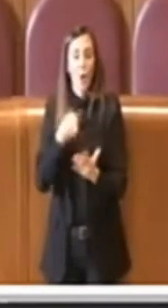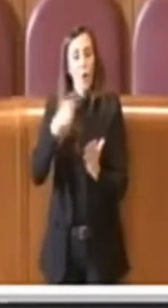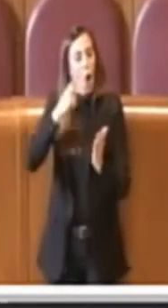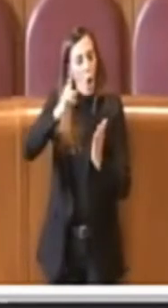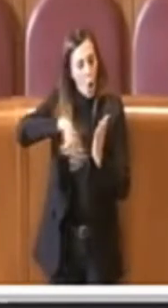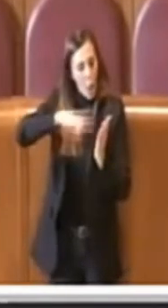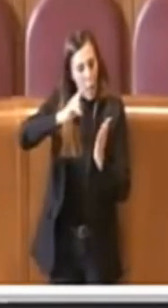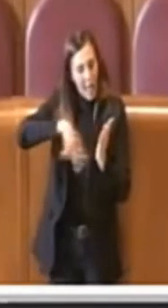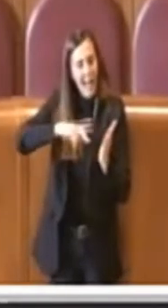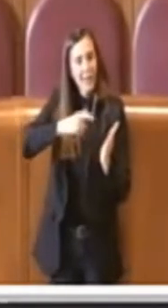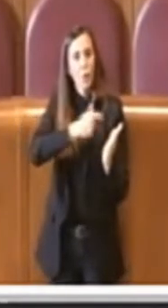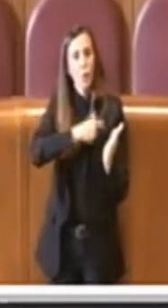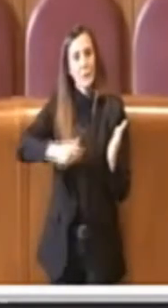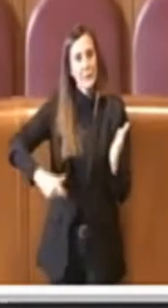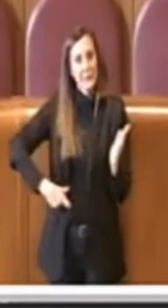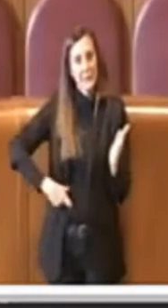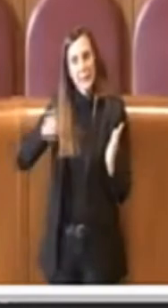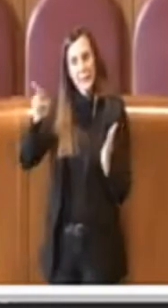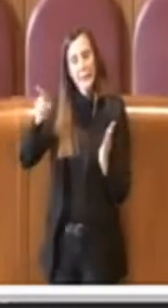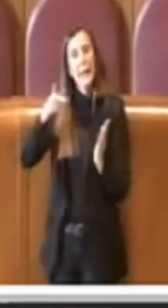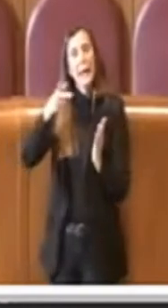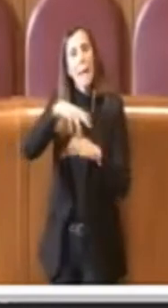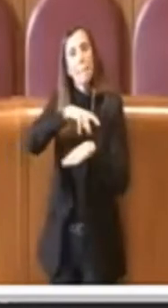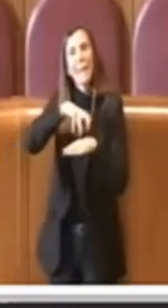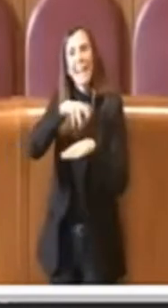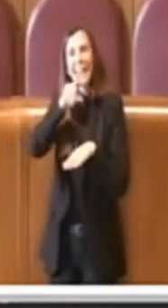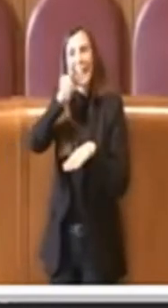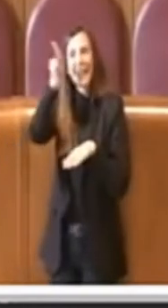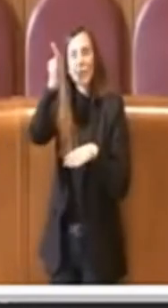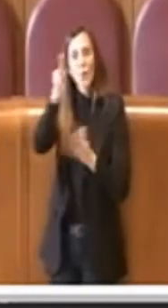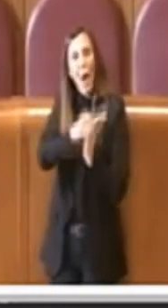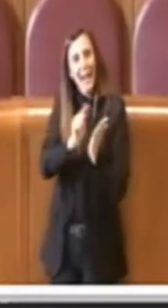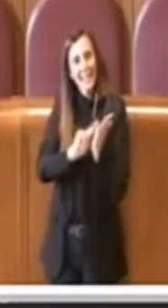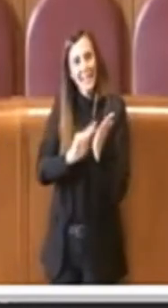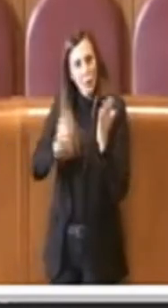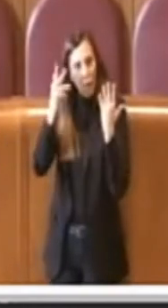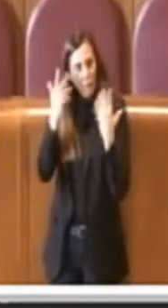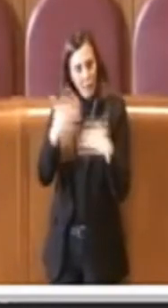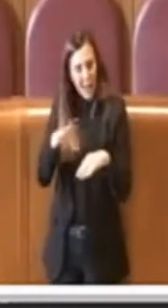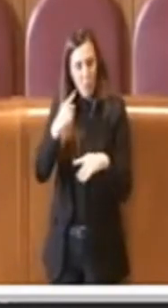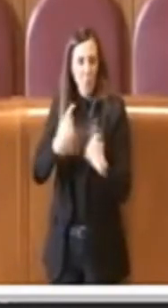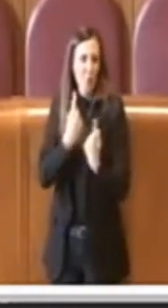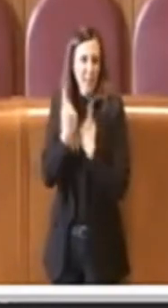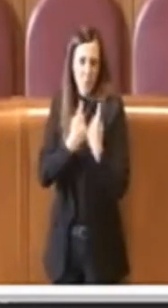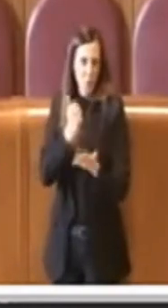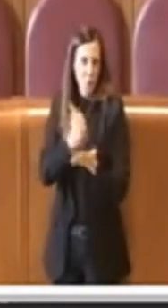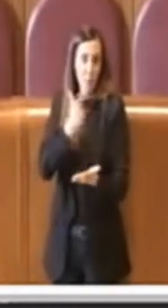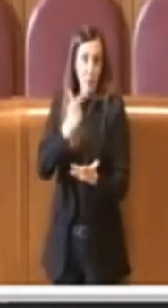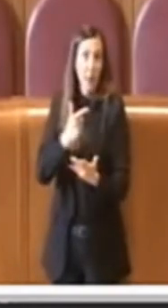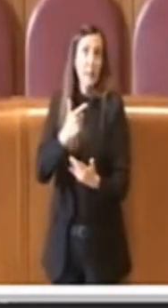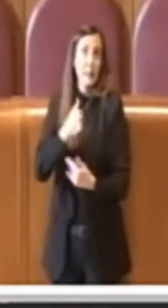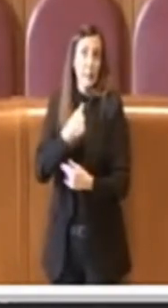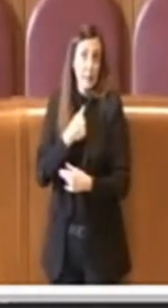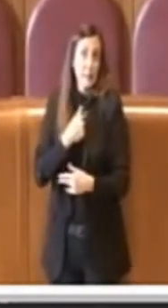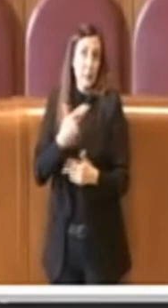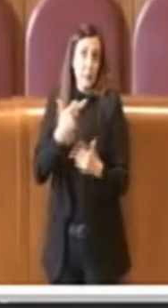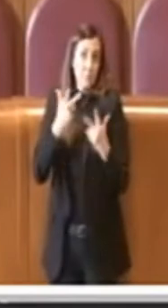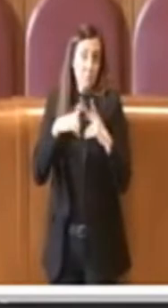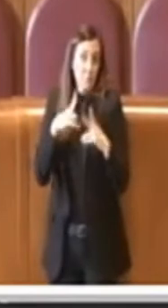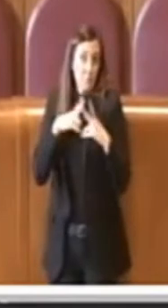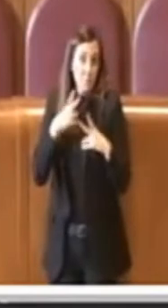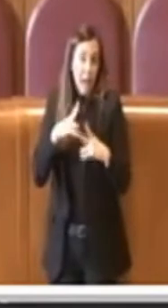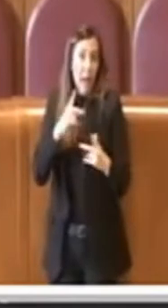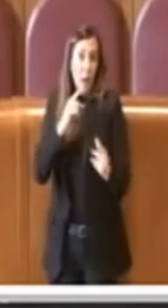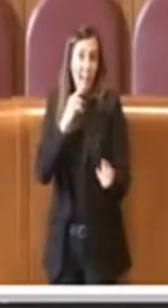la sindaca ha scritto al ministro nei giorni scorsi per una questione sicuramente importante. Sarebbe bene però avviare un